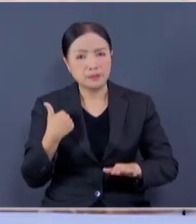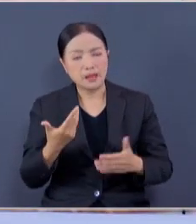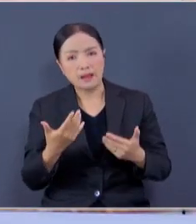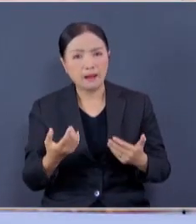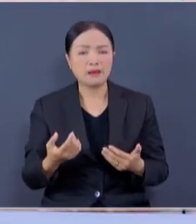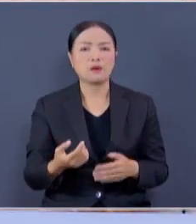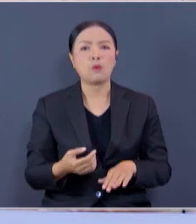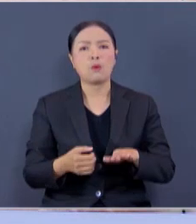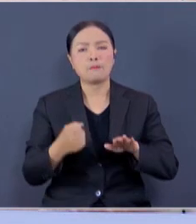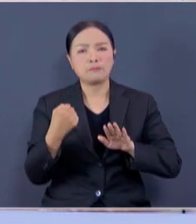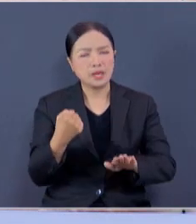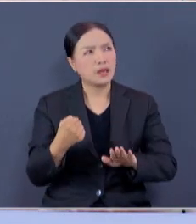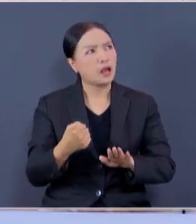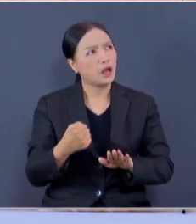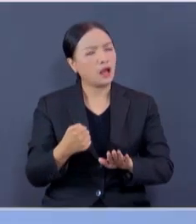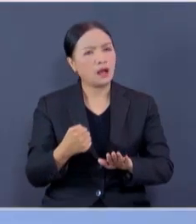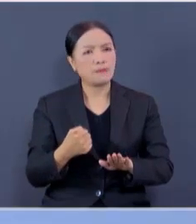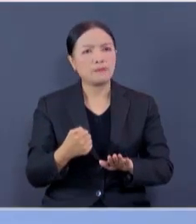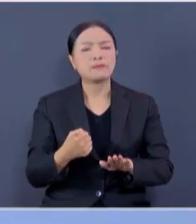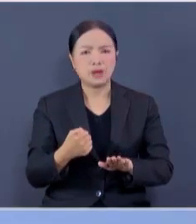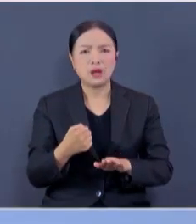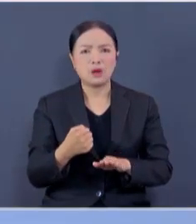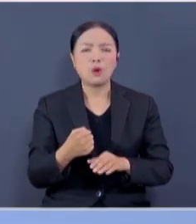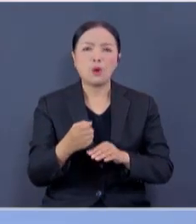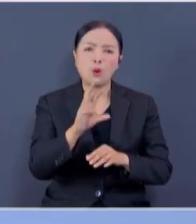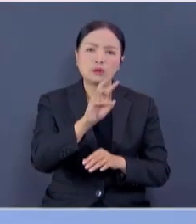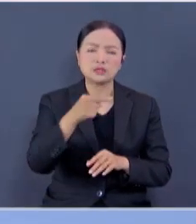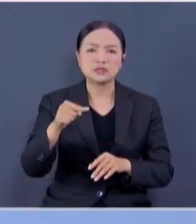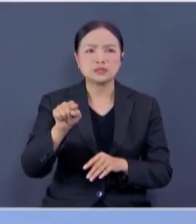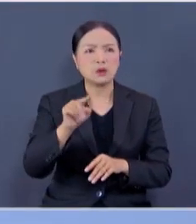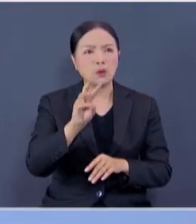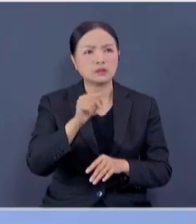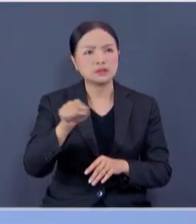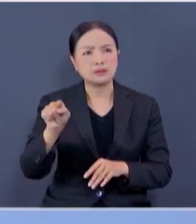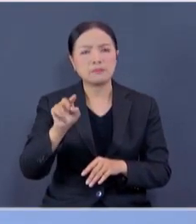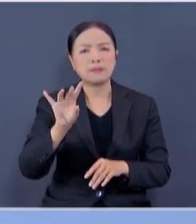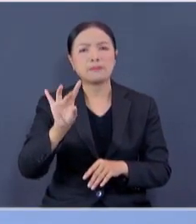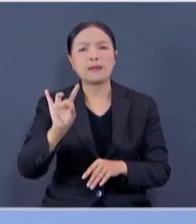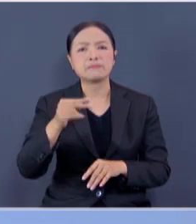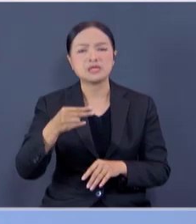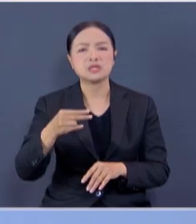ผ้าเบรกเนี่ยก็มีอายุอยู่ที่ประมาณสักวิ่งอยู่ได้ 6-80,000 โลนะคะก็จะปลอดภัย